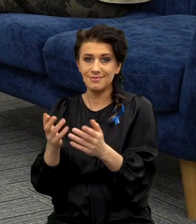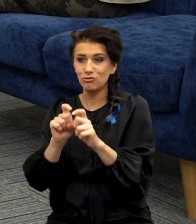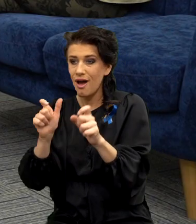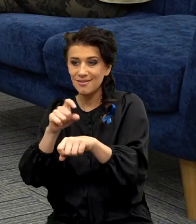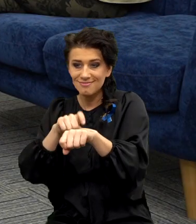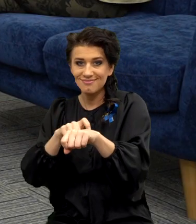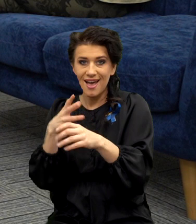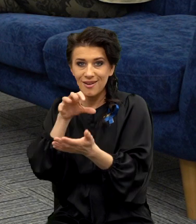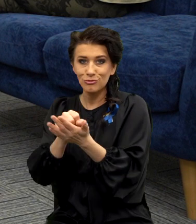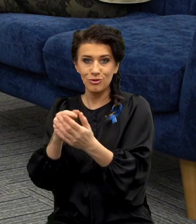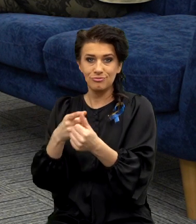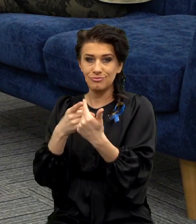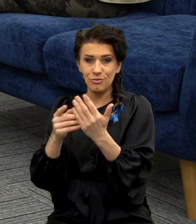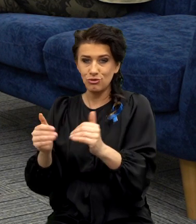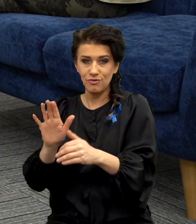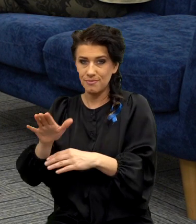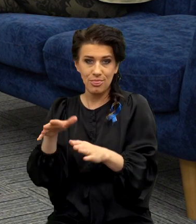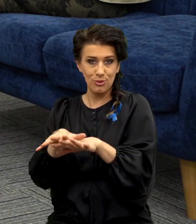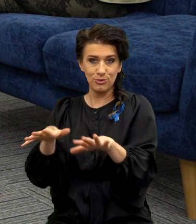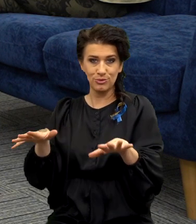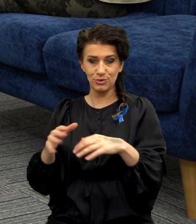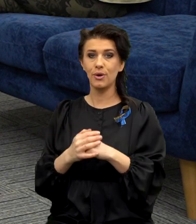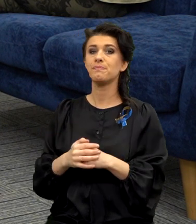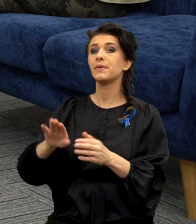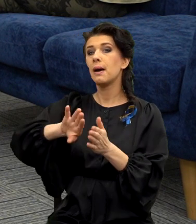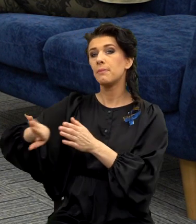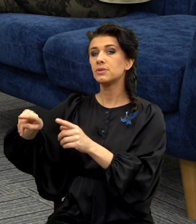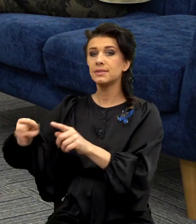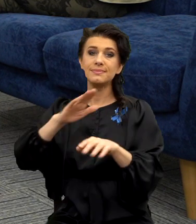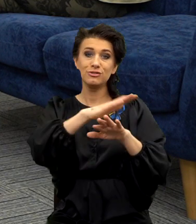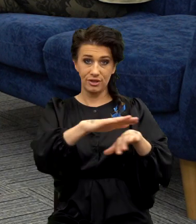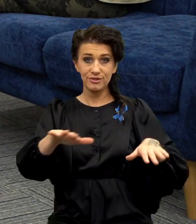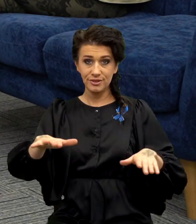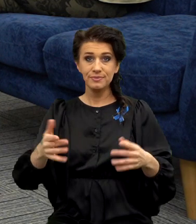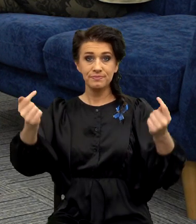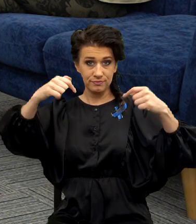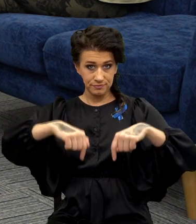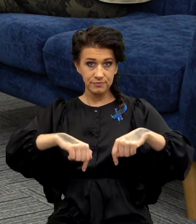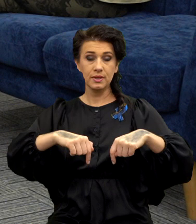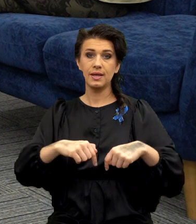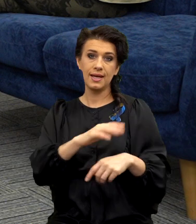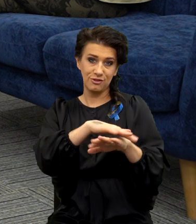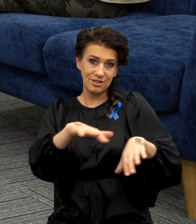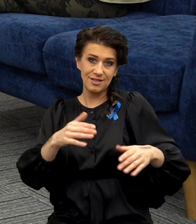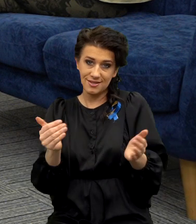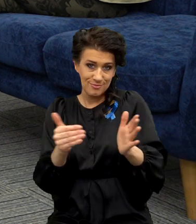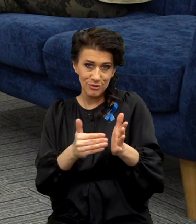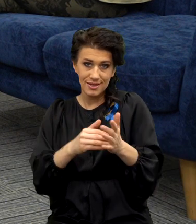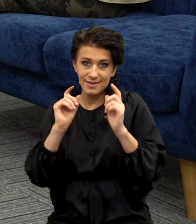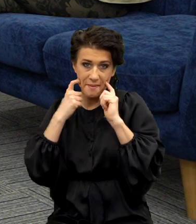Tych możliwości jest naprawdę bardzo dużo. Poza tym, jak przyjeżdżają do nas dzieci, to one naprawdę nie potrzebują nic innego oprócz